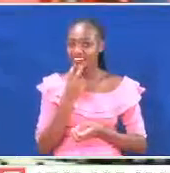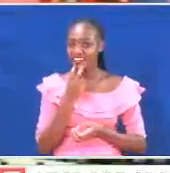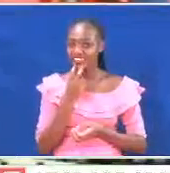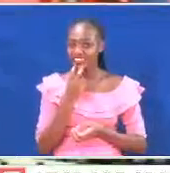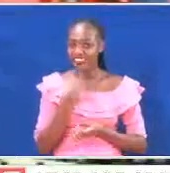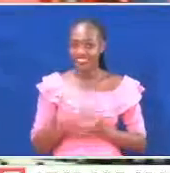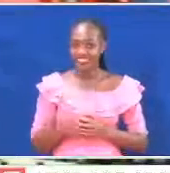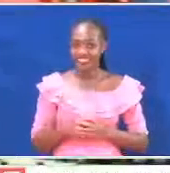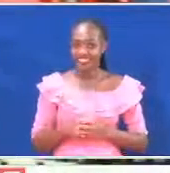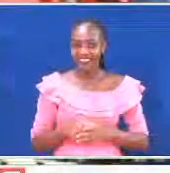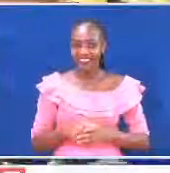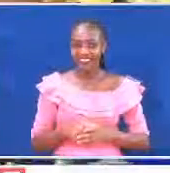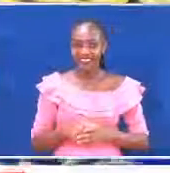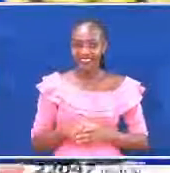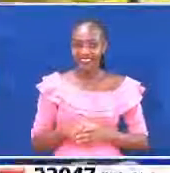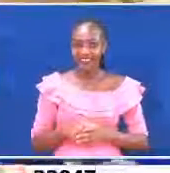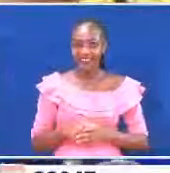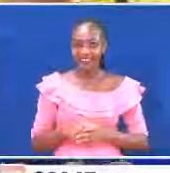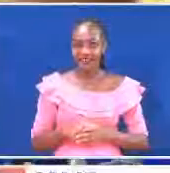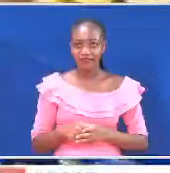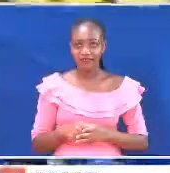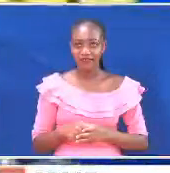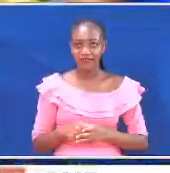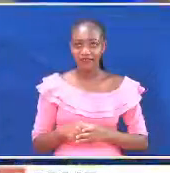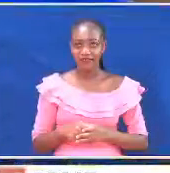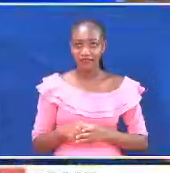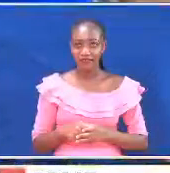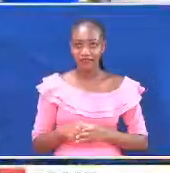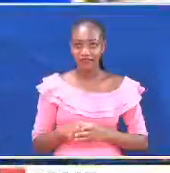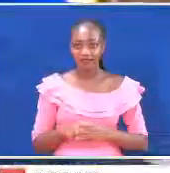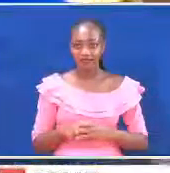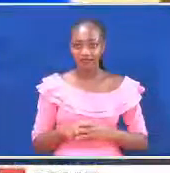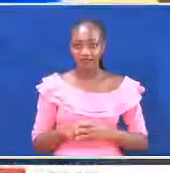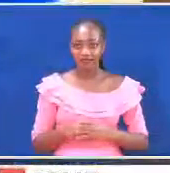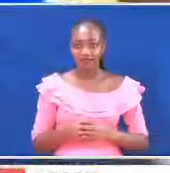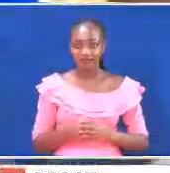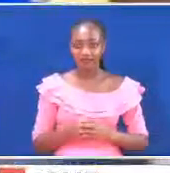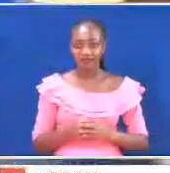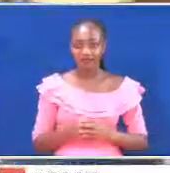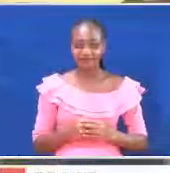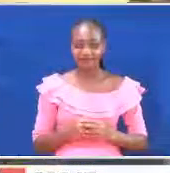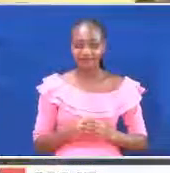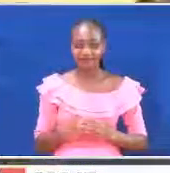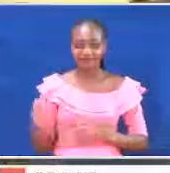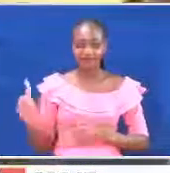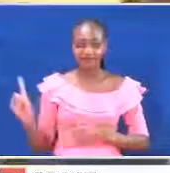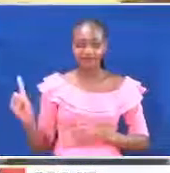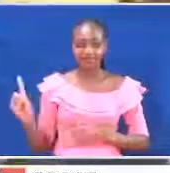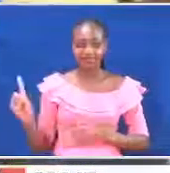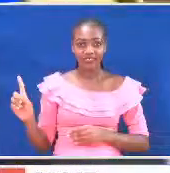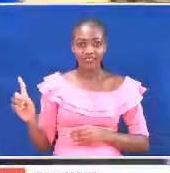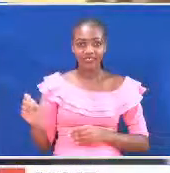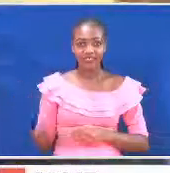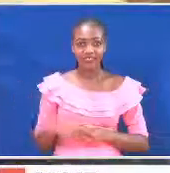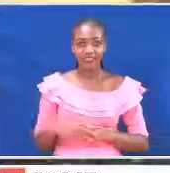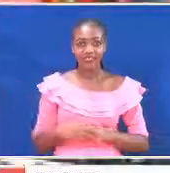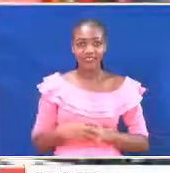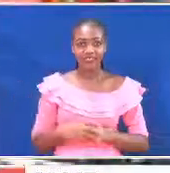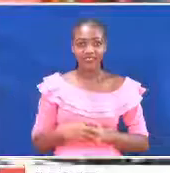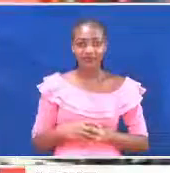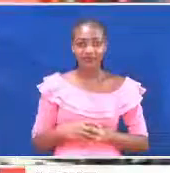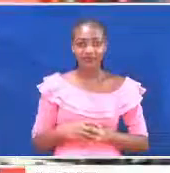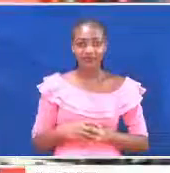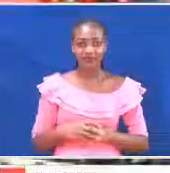Najua mama alikubali. Babangu Raila yuko hapa, ako tayari kuchukua mahari.